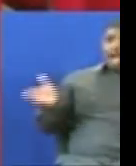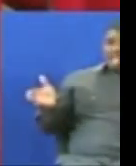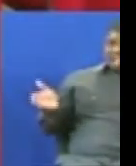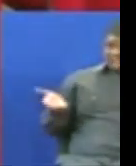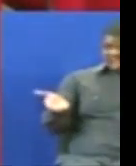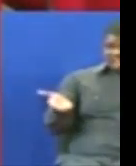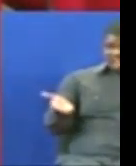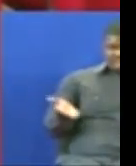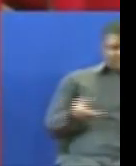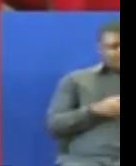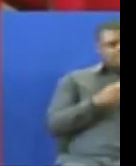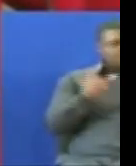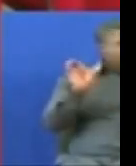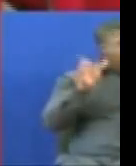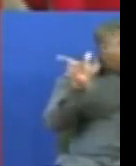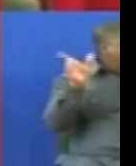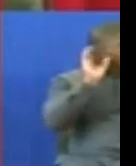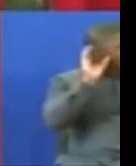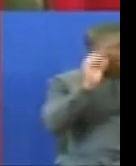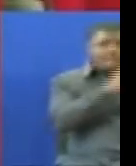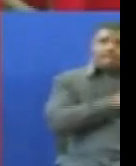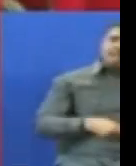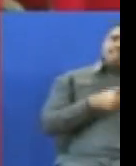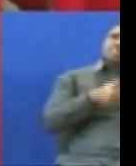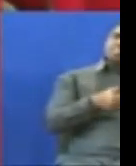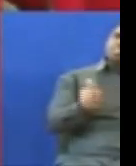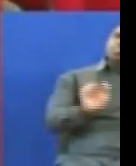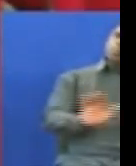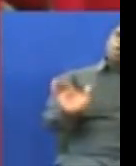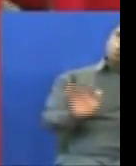na wananchi wakasikia rais wao mpendwa.